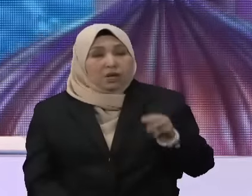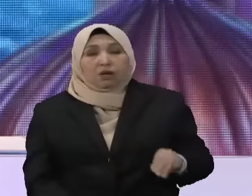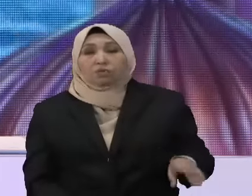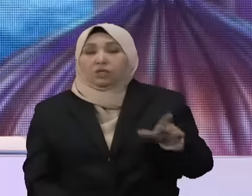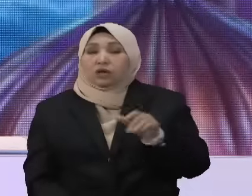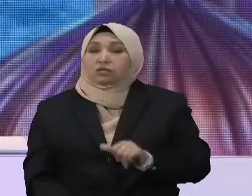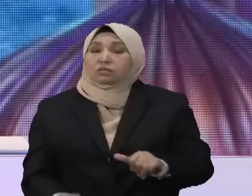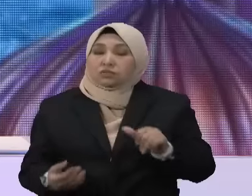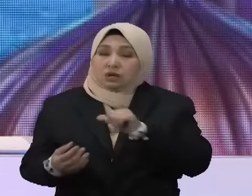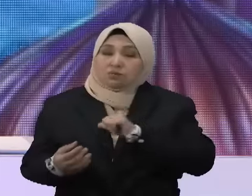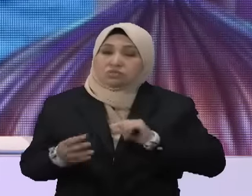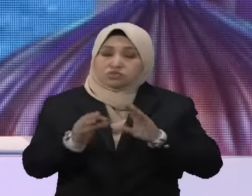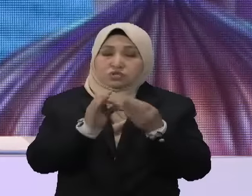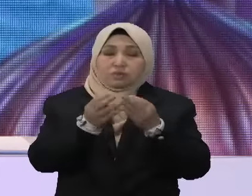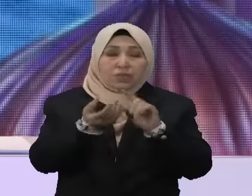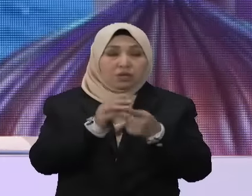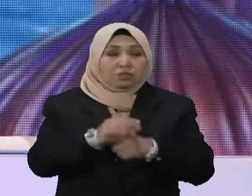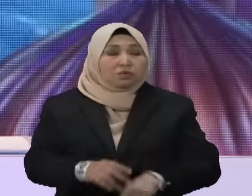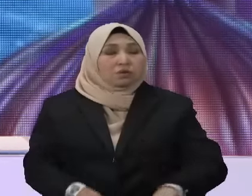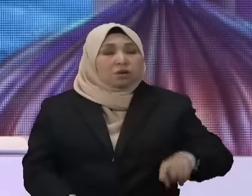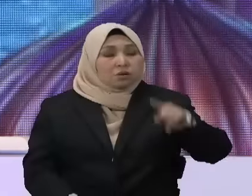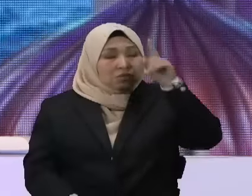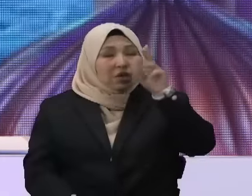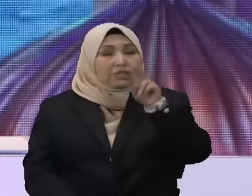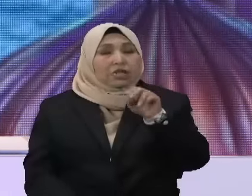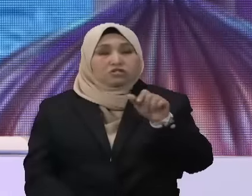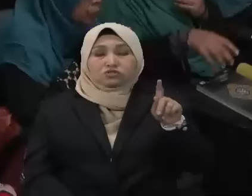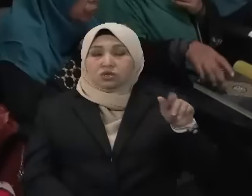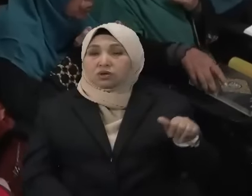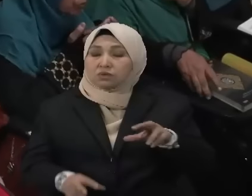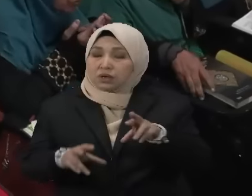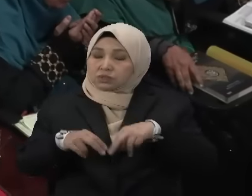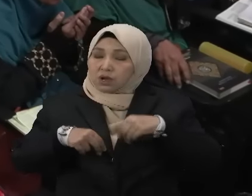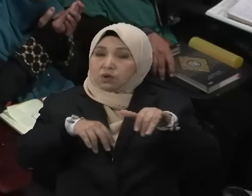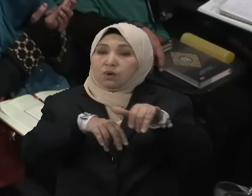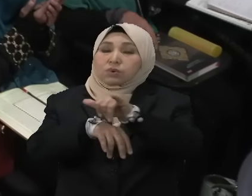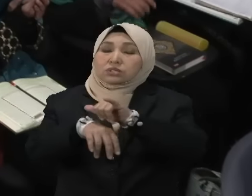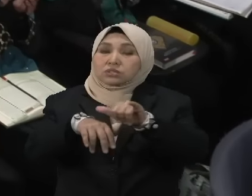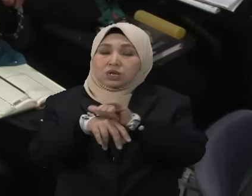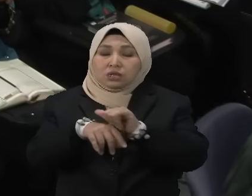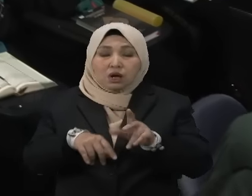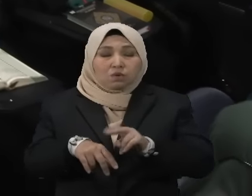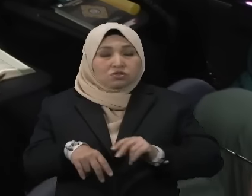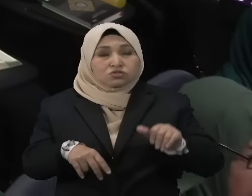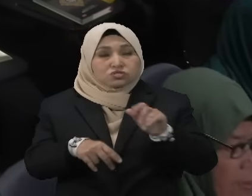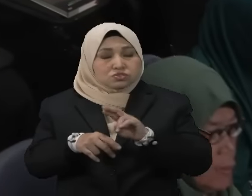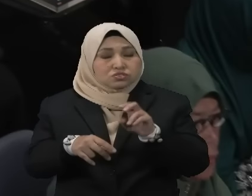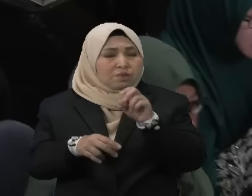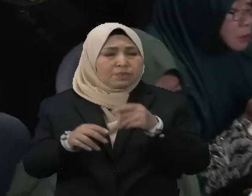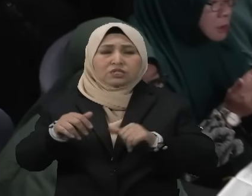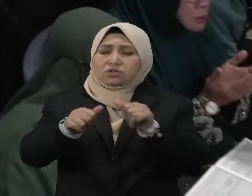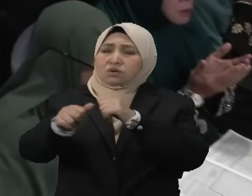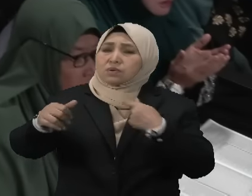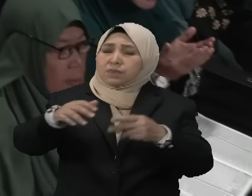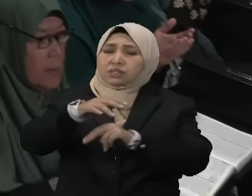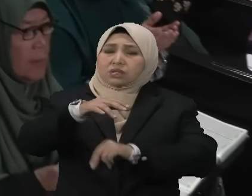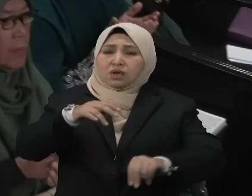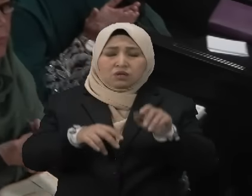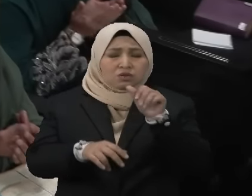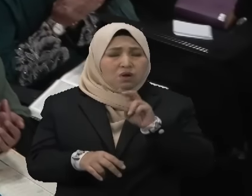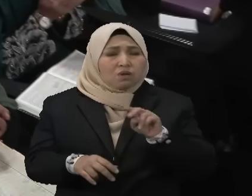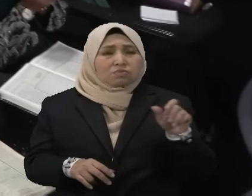ala alihi wa sahbihi ajma'in. Amin. Allahumma inna nas'aluka ridhaka wal jannah wa na'udzubika min sakhatika wan nar. Allahumma innaka 'afuwun